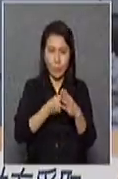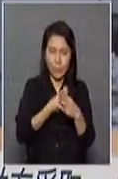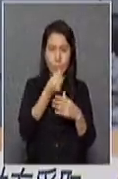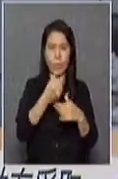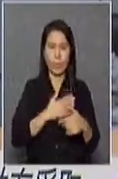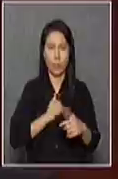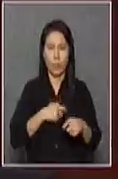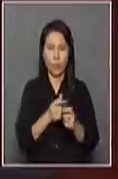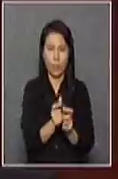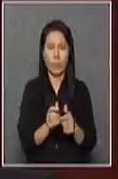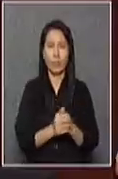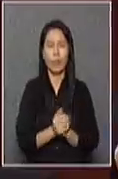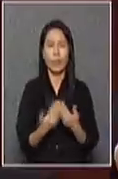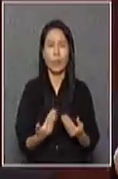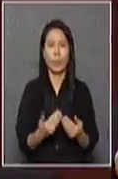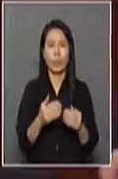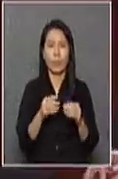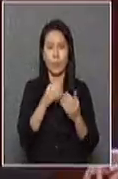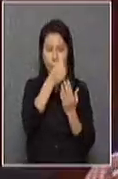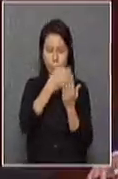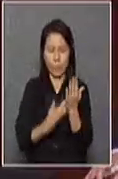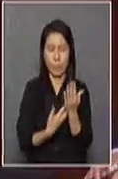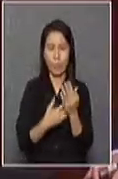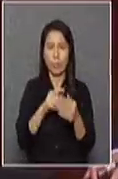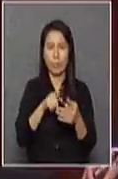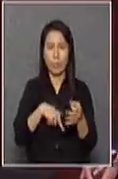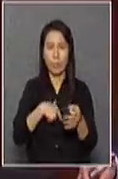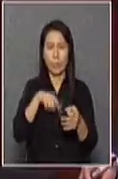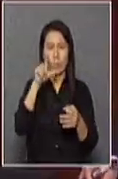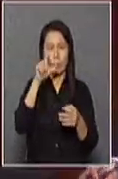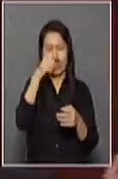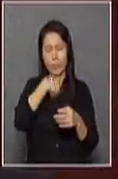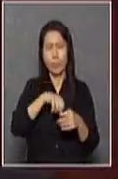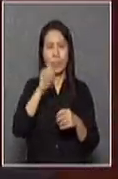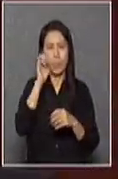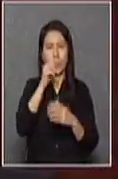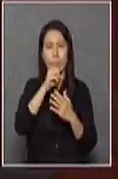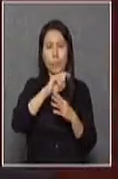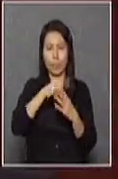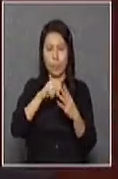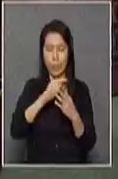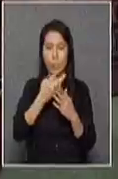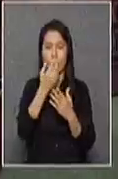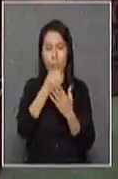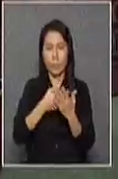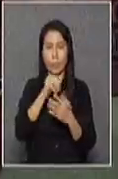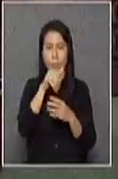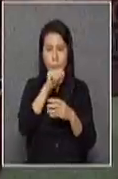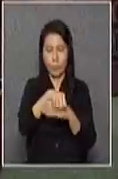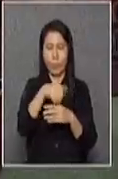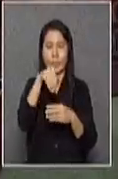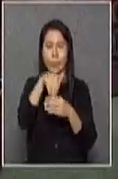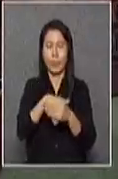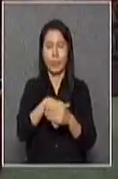支。 現在我提出的待決議題是梁國雄議員動議的修正案，予以通過，現在付諸表決。梁國雄議員要求記名